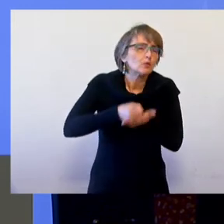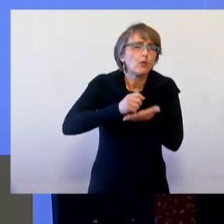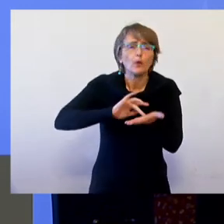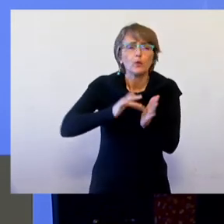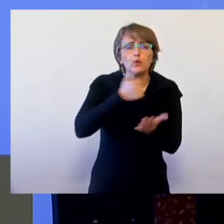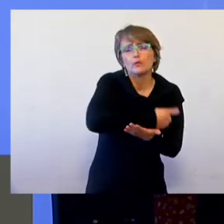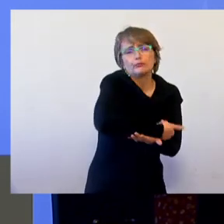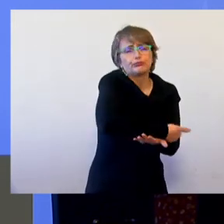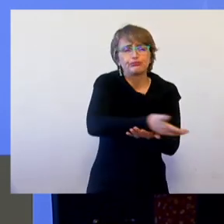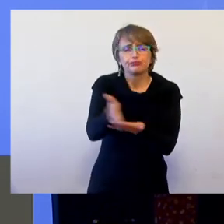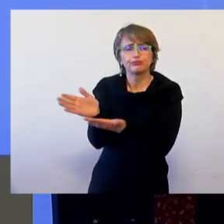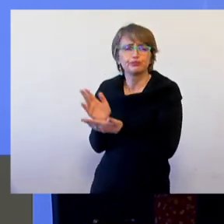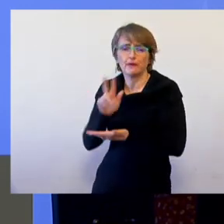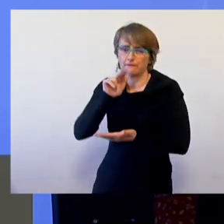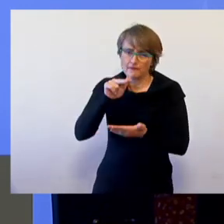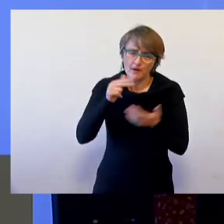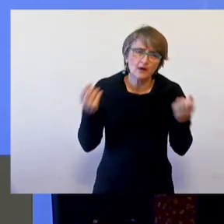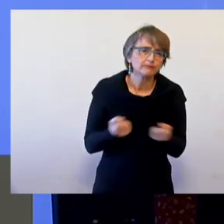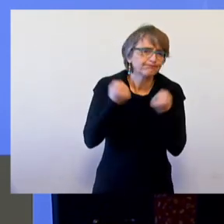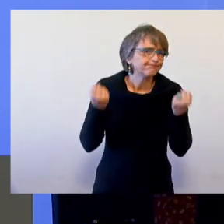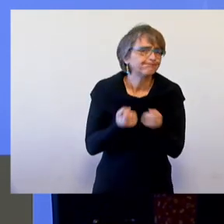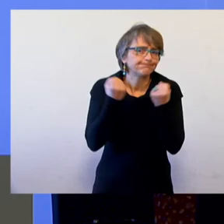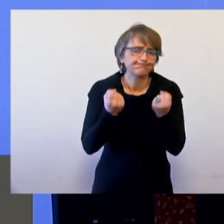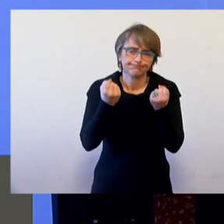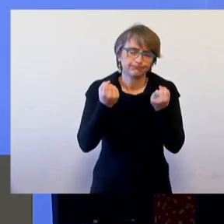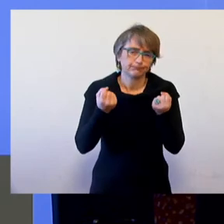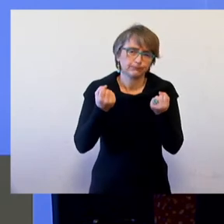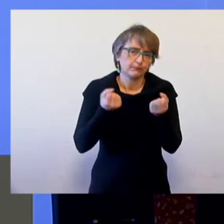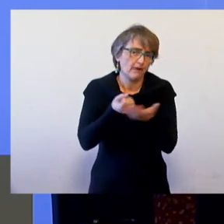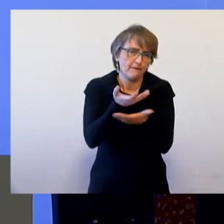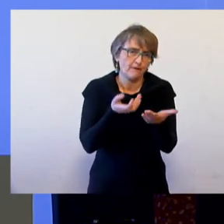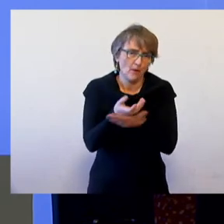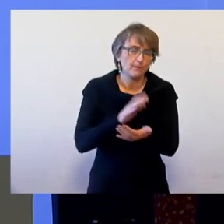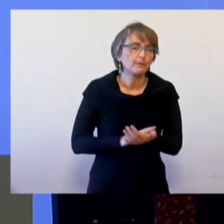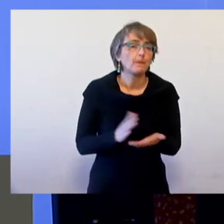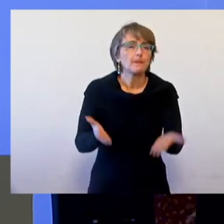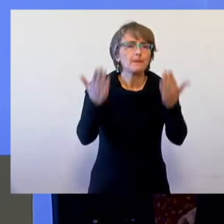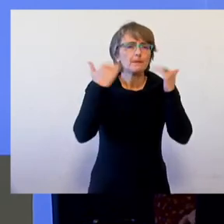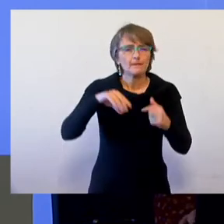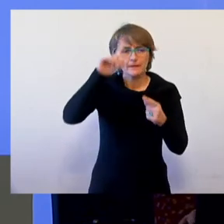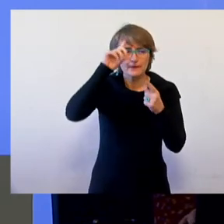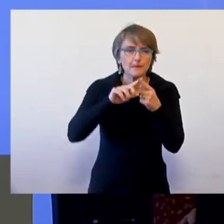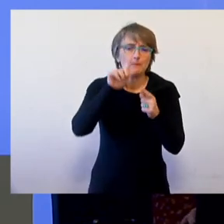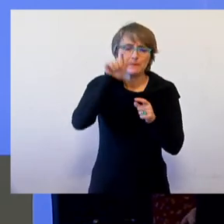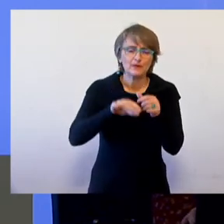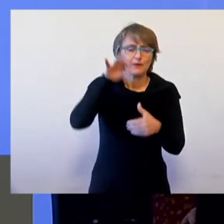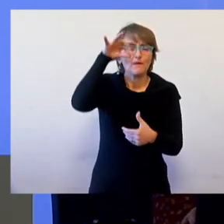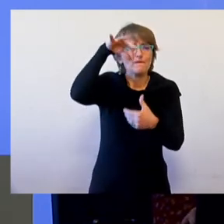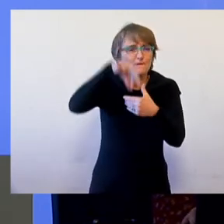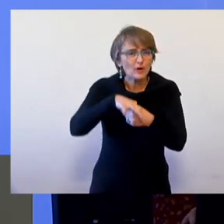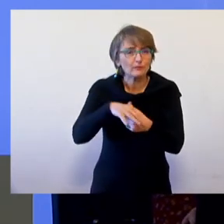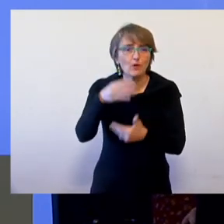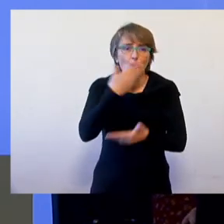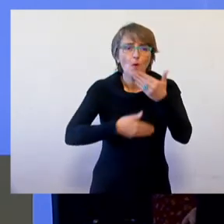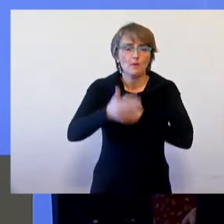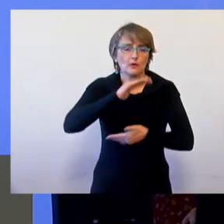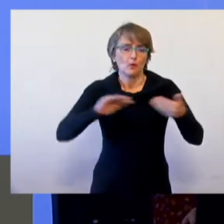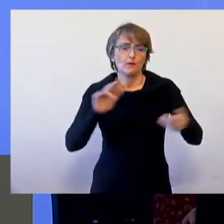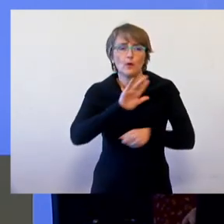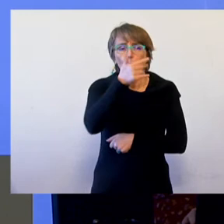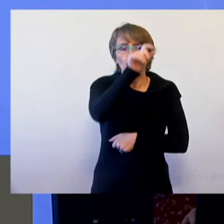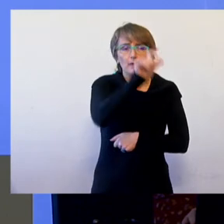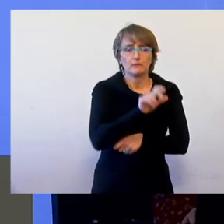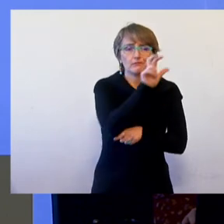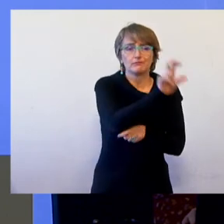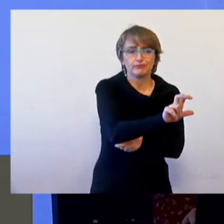en feront la promotion. Quant à l'information relative aux procurations, elle est un petit peu déconnectée, puisque il